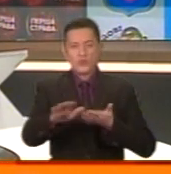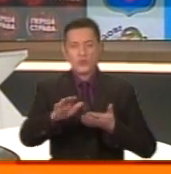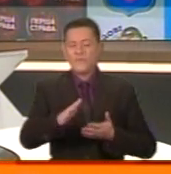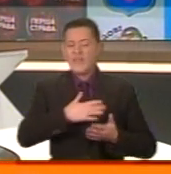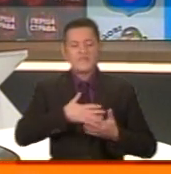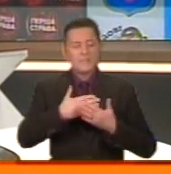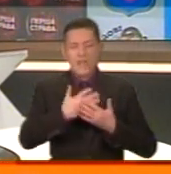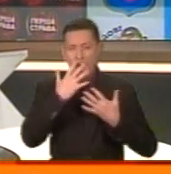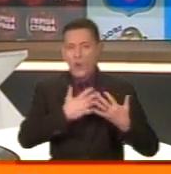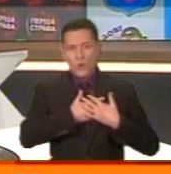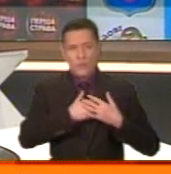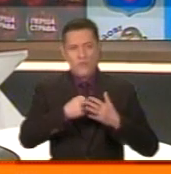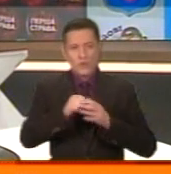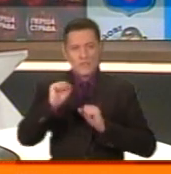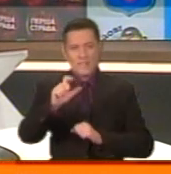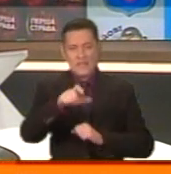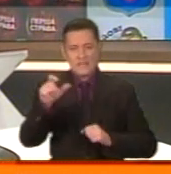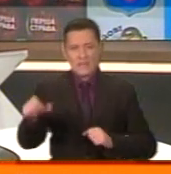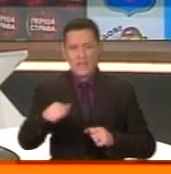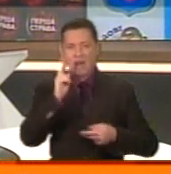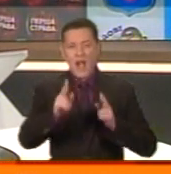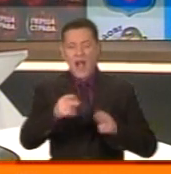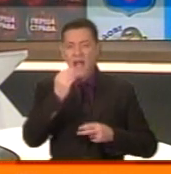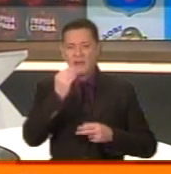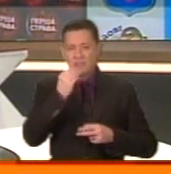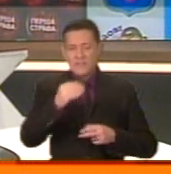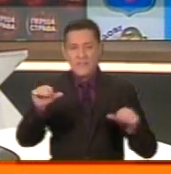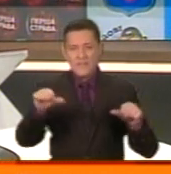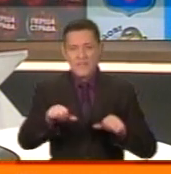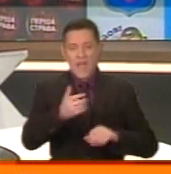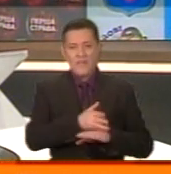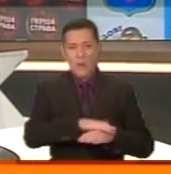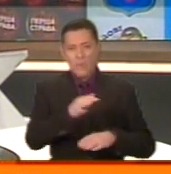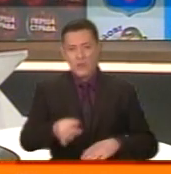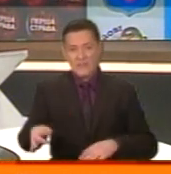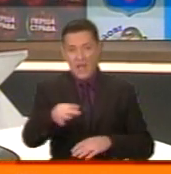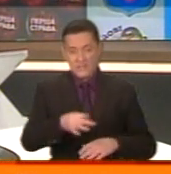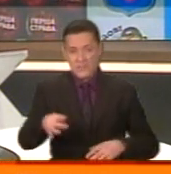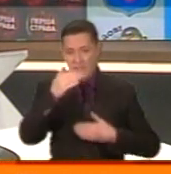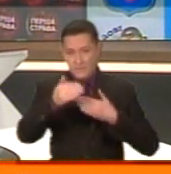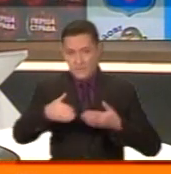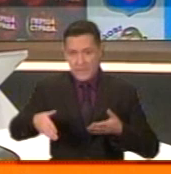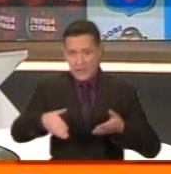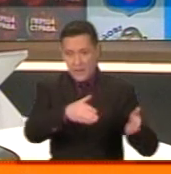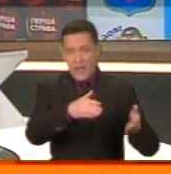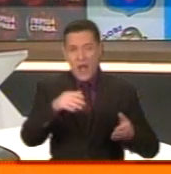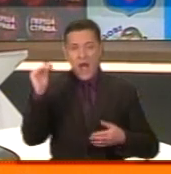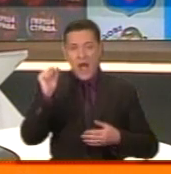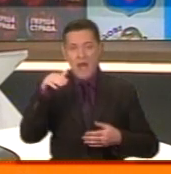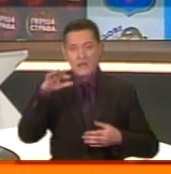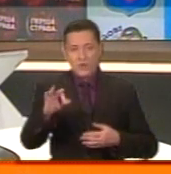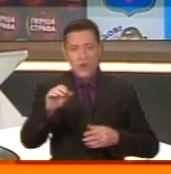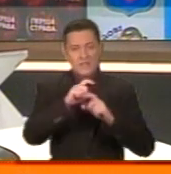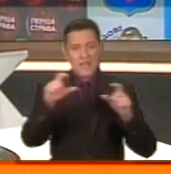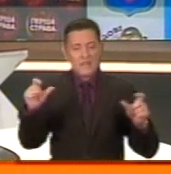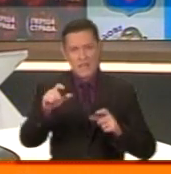великою любов'ю до захисників харчівню розташовано в селищі Чутовому це Полтавщина якраз на шляху до зони АТО а заклад дуже став популярним